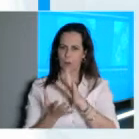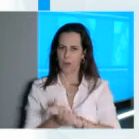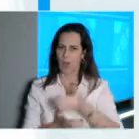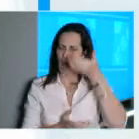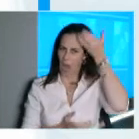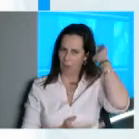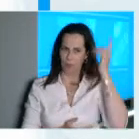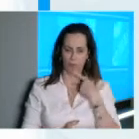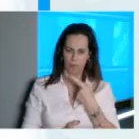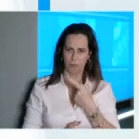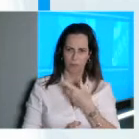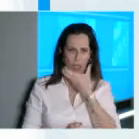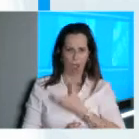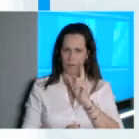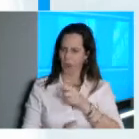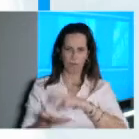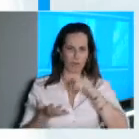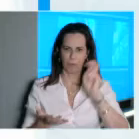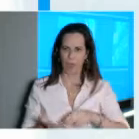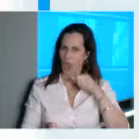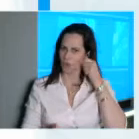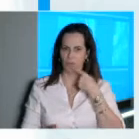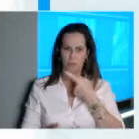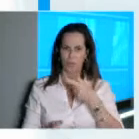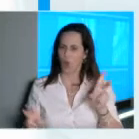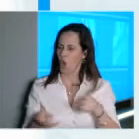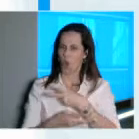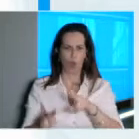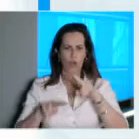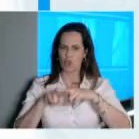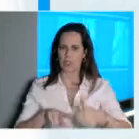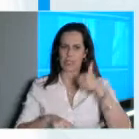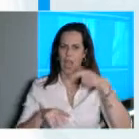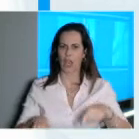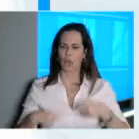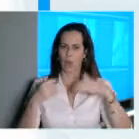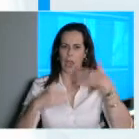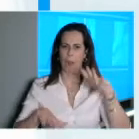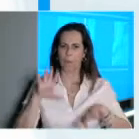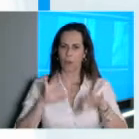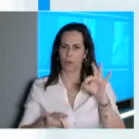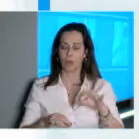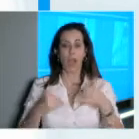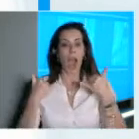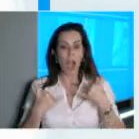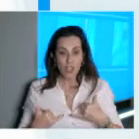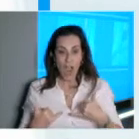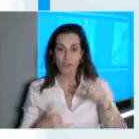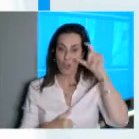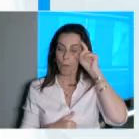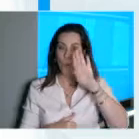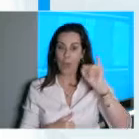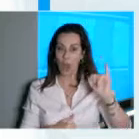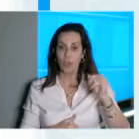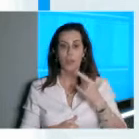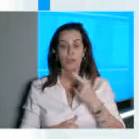יאיר לפיד אומר, רפי חייב ללכת, גבי אשכנזי אומר, רפי פרץ לא יכול להיות שר החינוך אחרי הבחירות הבאות, עכשיו